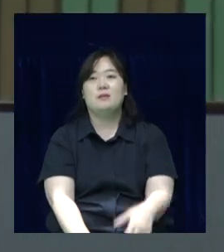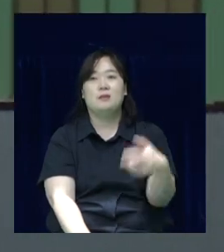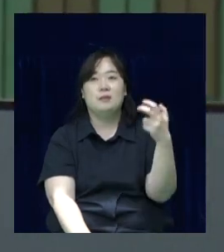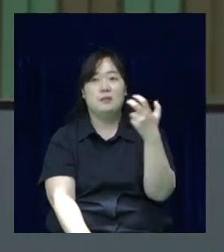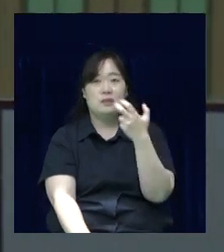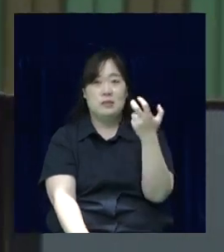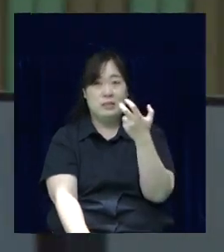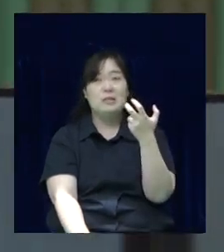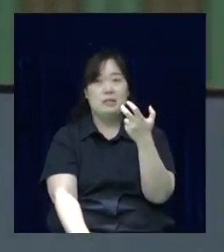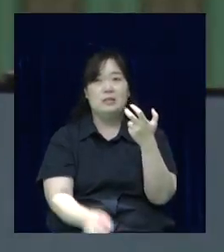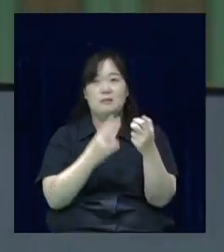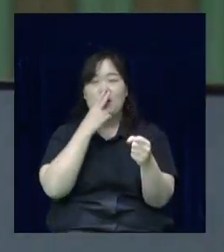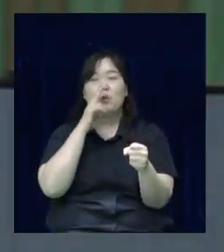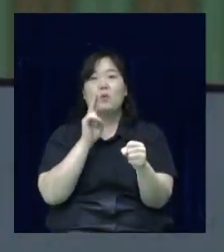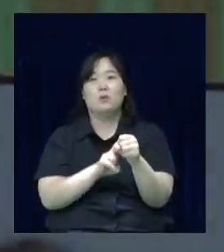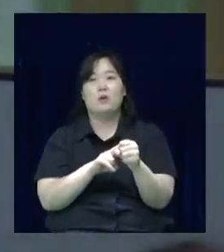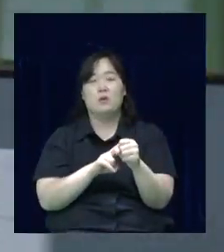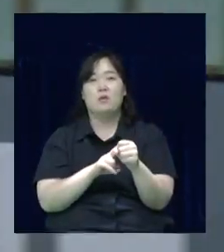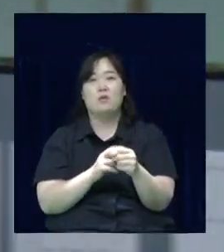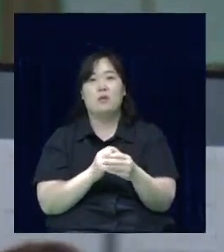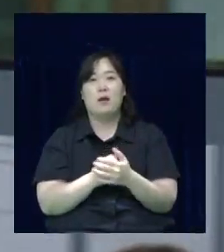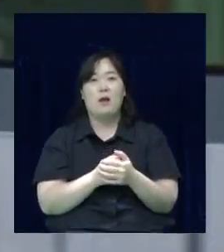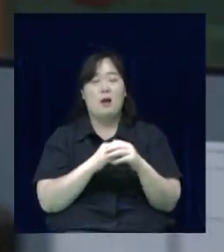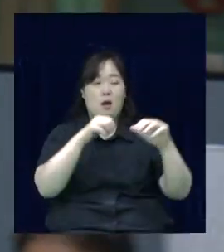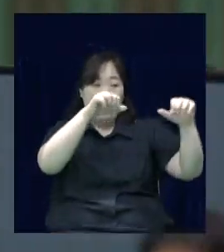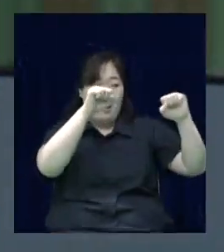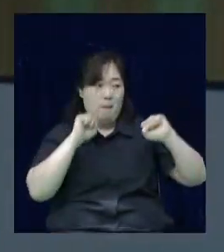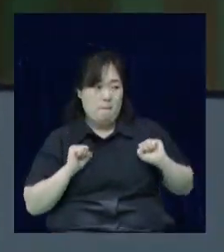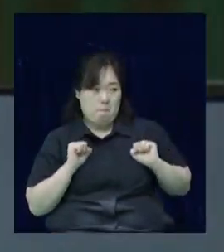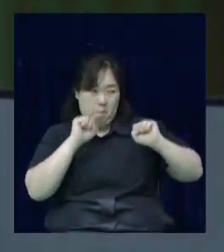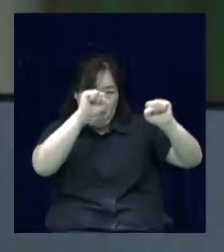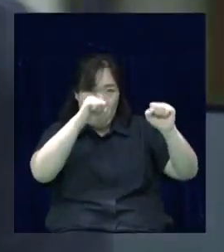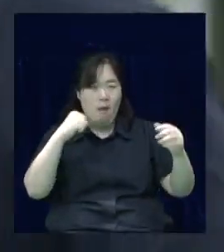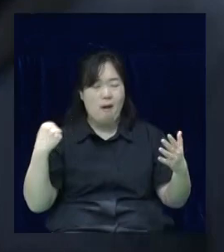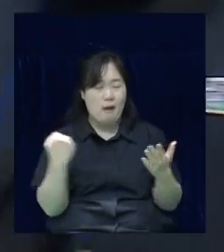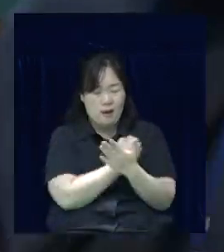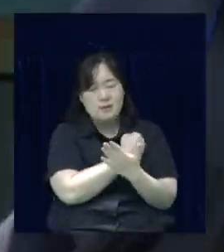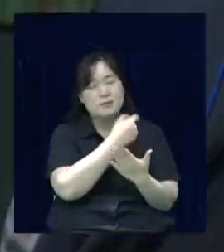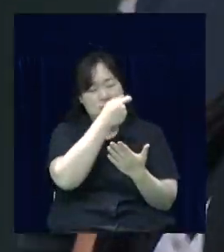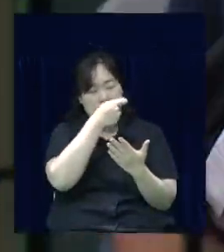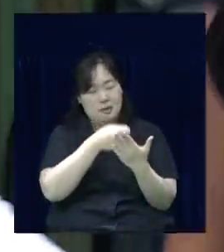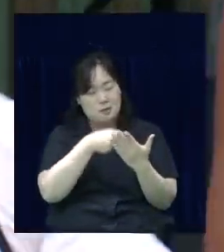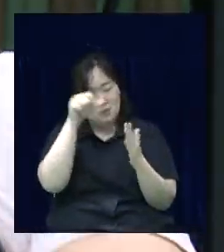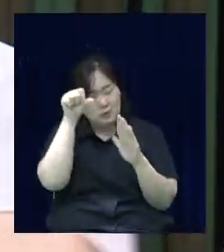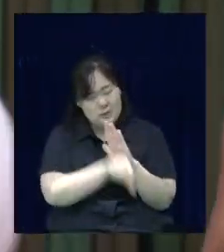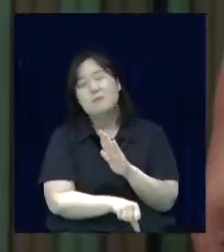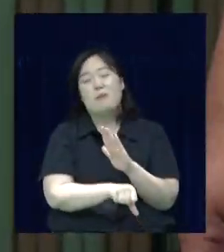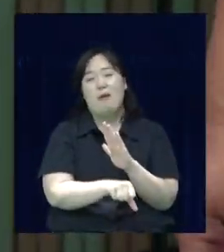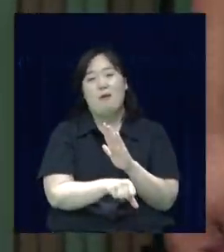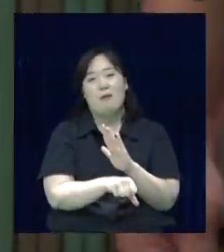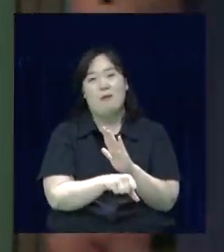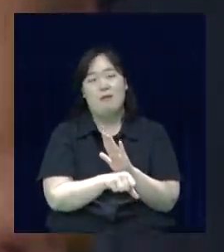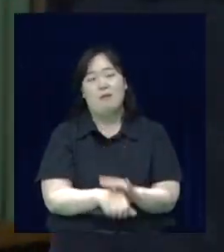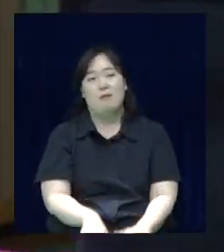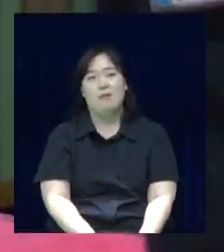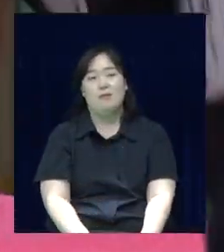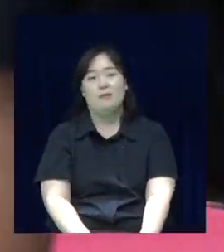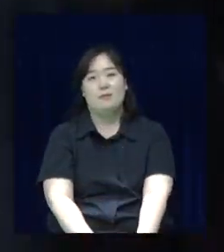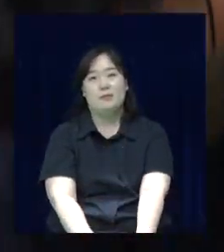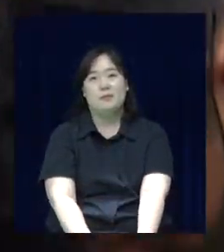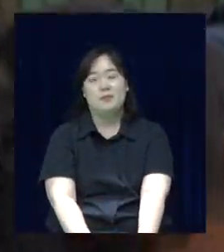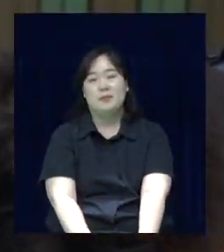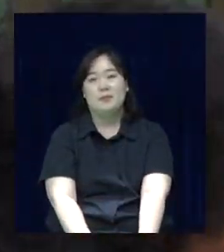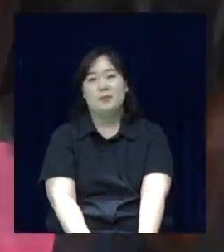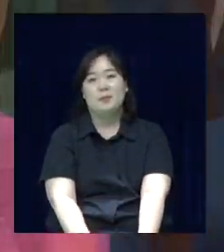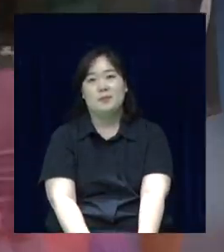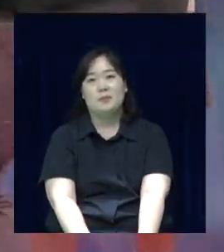70kg을 선택한 정금산 선수고 파워리프팅은 좀 아쉽게 네. 기록을 달성하지 못했던 정금산 선수입니다.